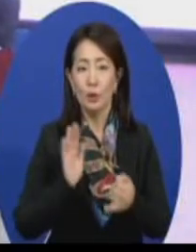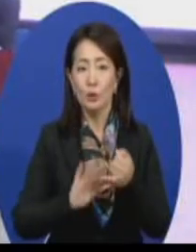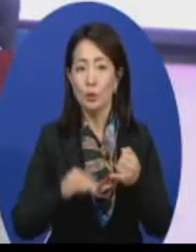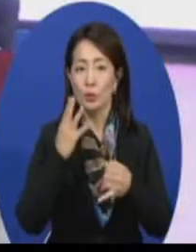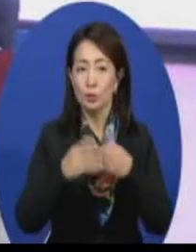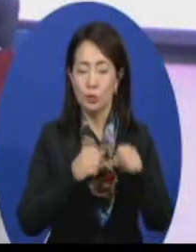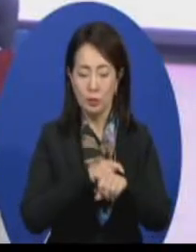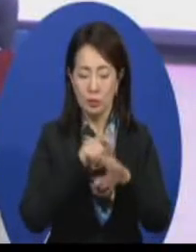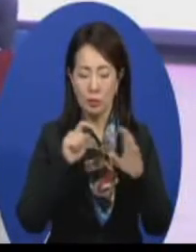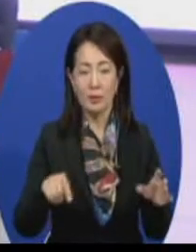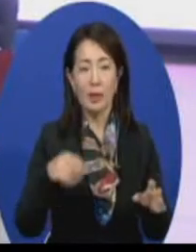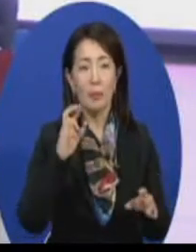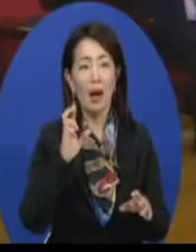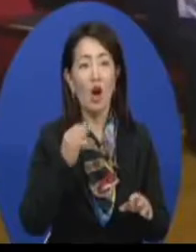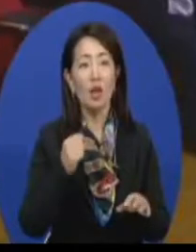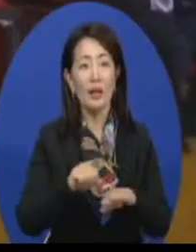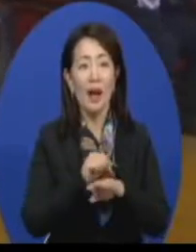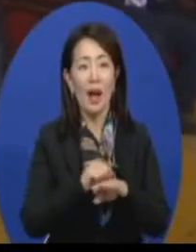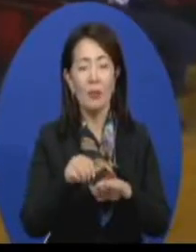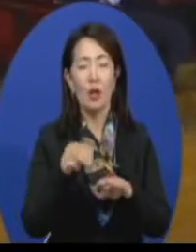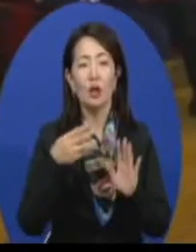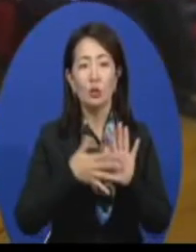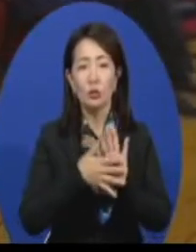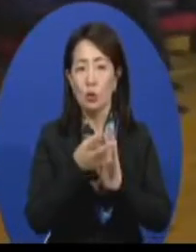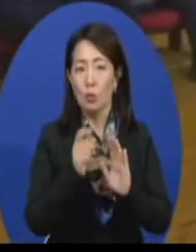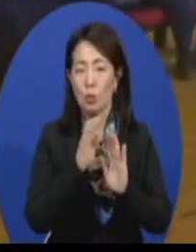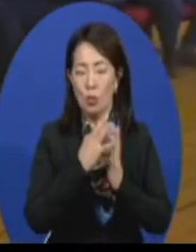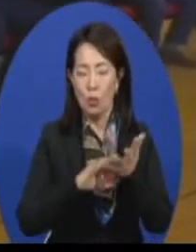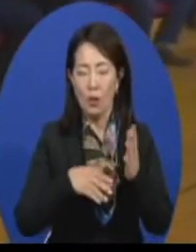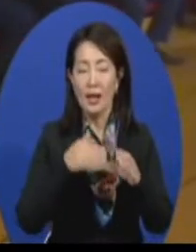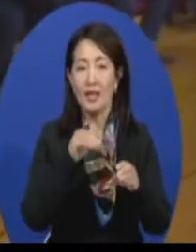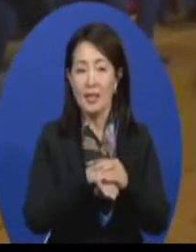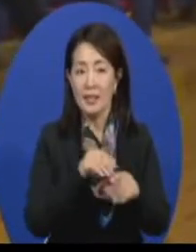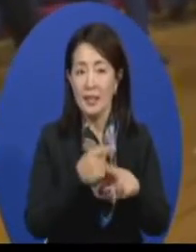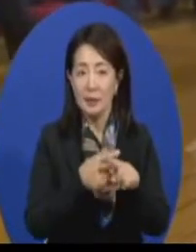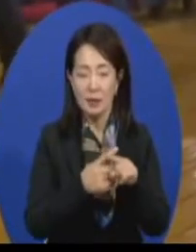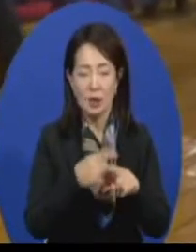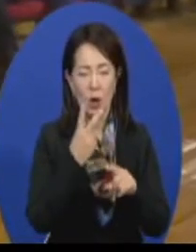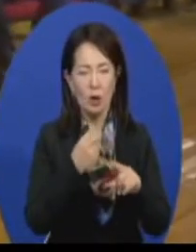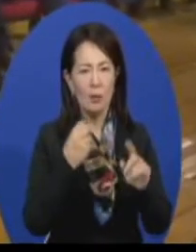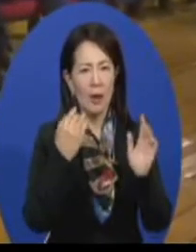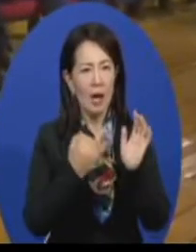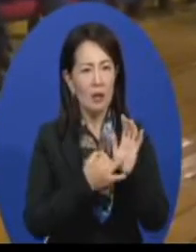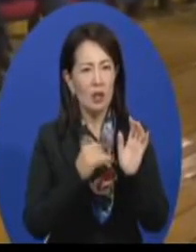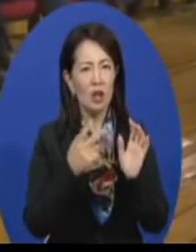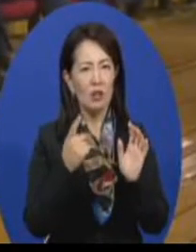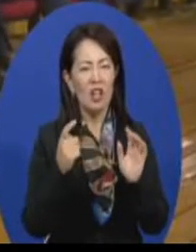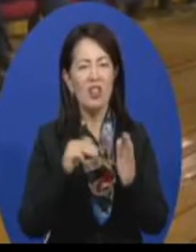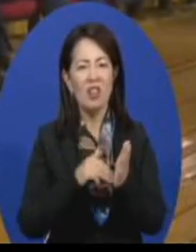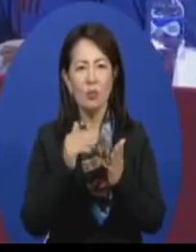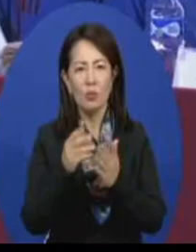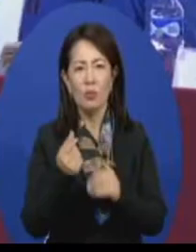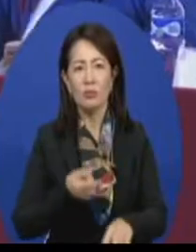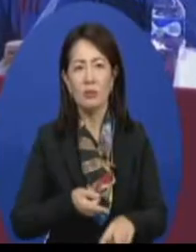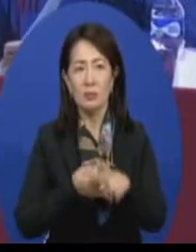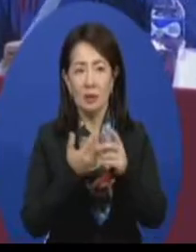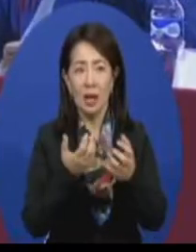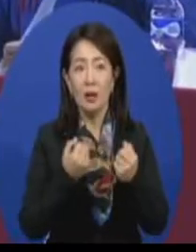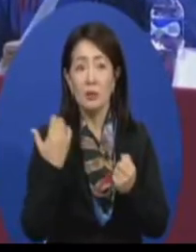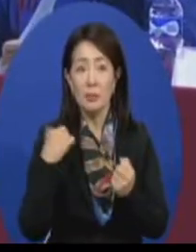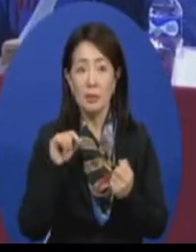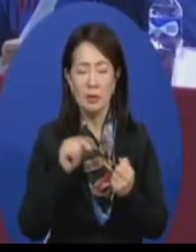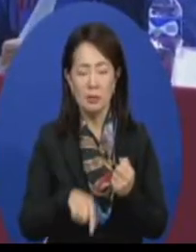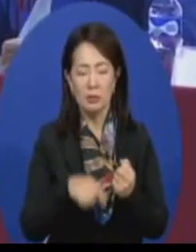Сүүлийн 4 жилд Баян Өлгийн аймагт хуваарлсан төсвийн хөрөнгө оруулалт нэмэгдсэн. 2017 онд 21 тэрбумын төсвийн дэмжлэг авч байсан бол энэ